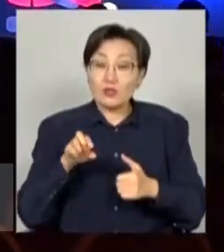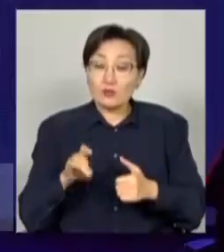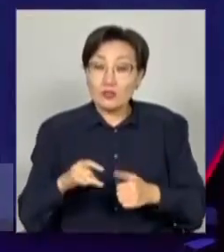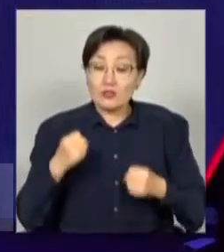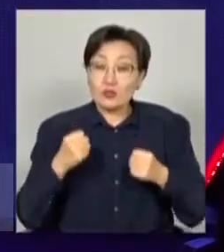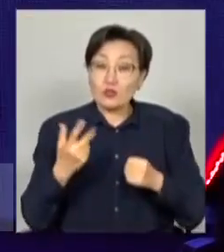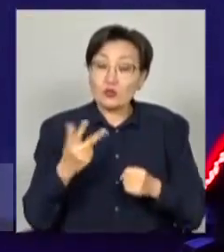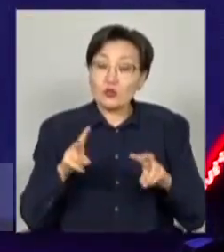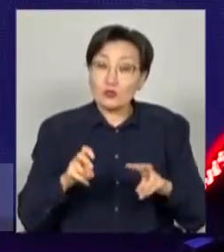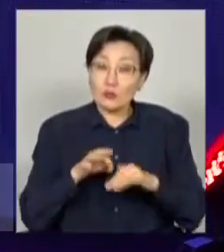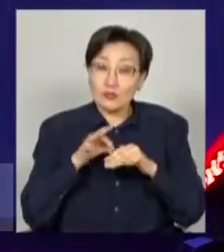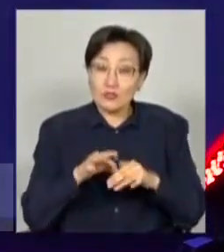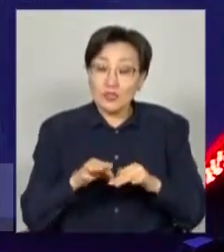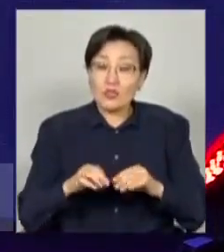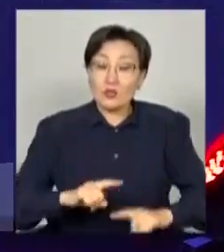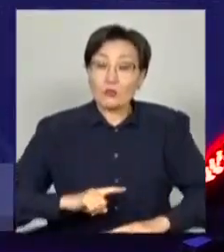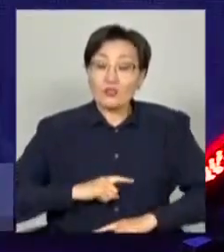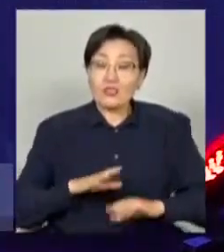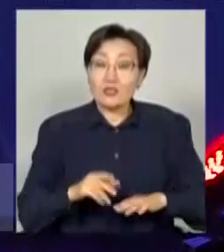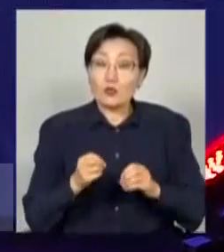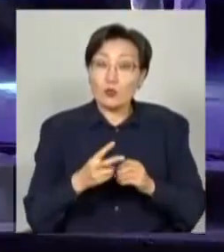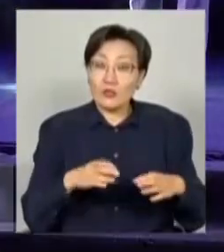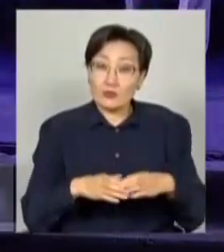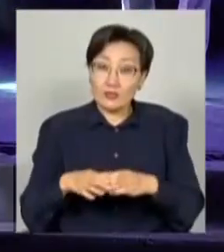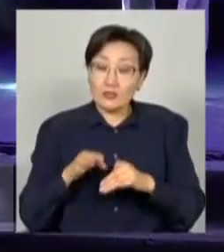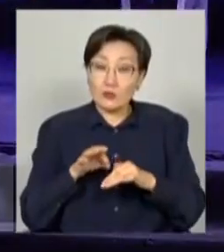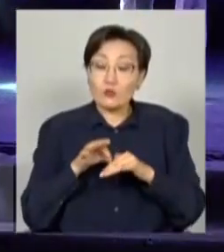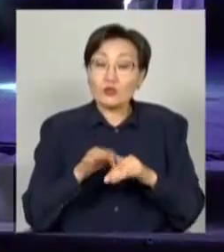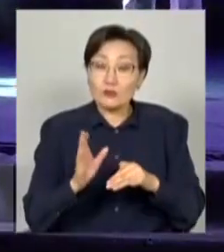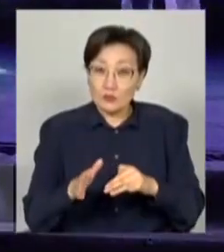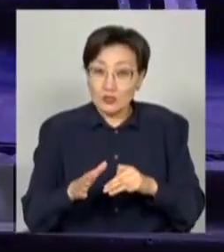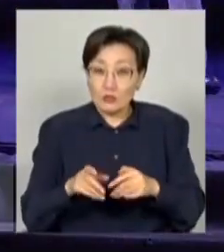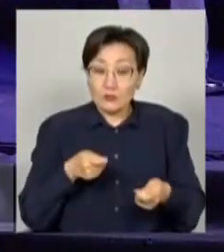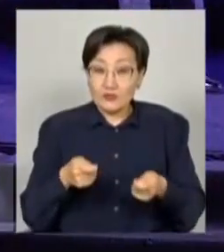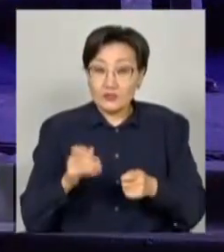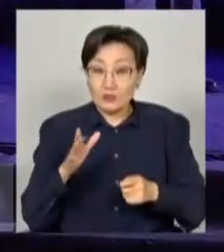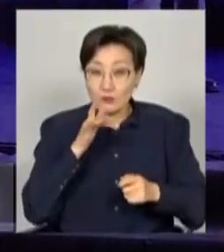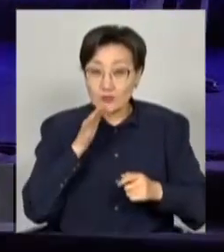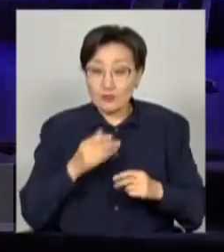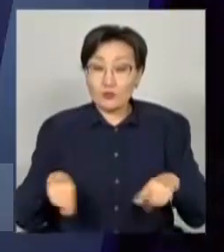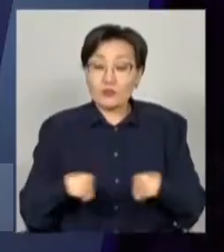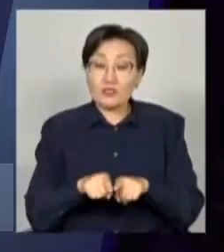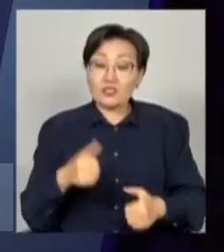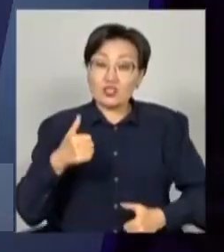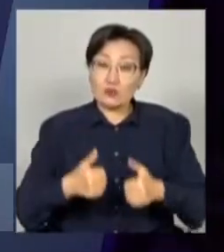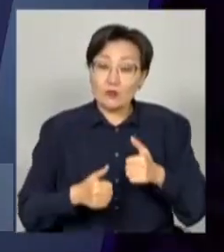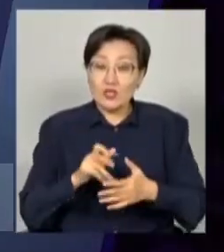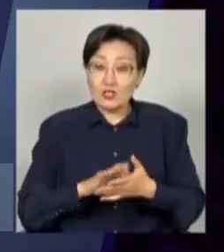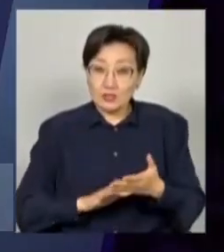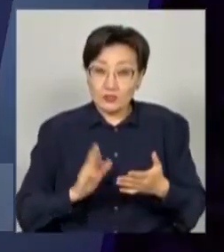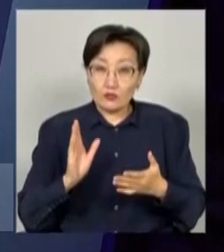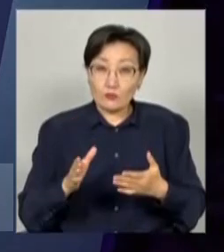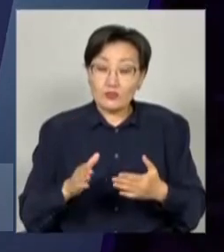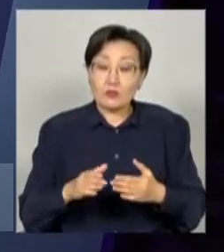киберспорттың үш түрінен өткізілді. Ақтық сынға тек 12 команда өткен. Ұйымдастырушылардың айтуынша алдағы уақытта мұндай сайыстар жалғасын